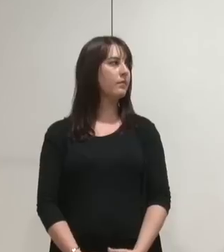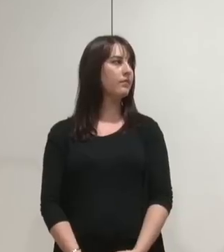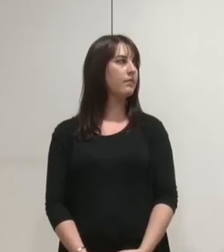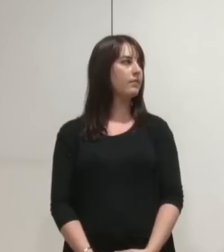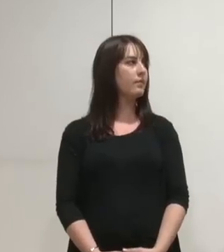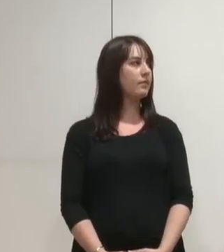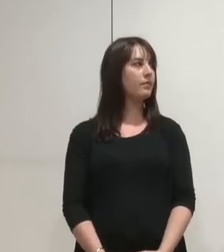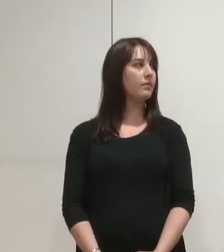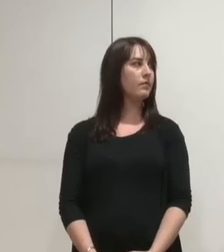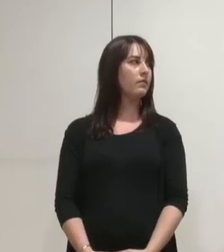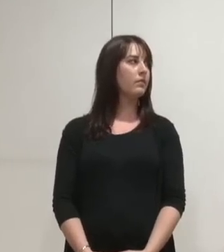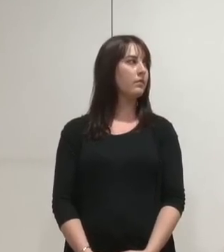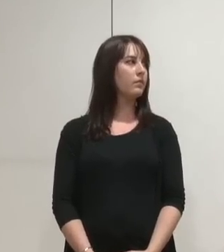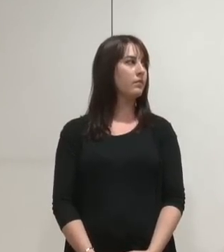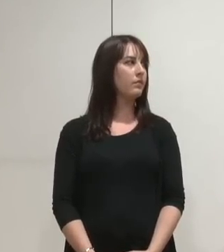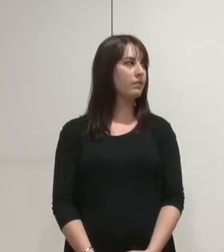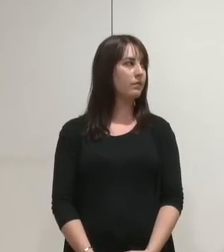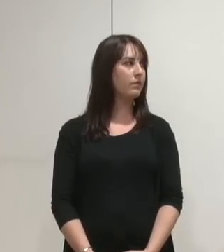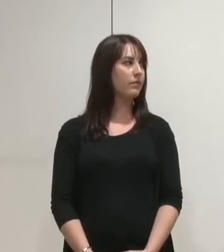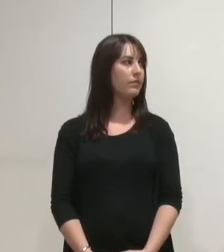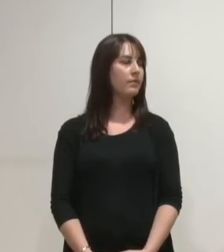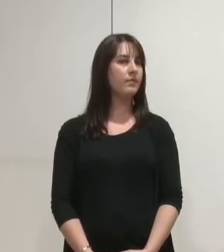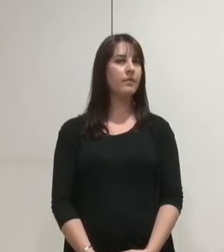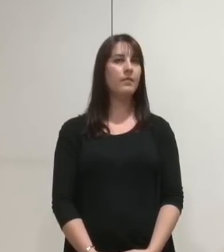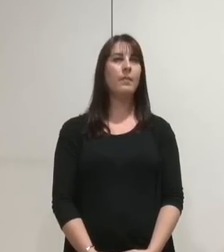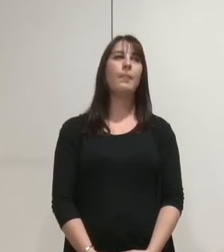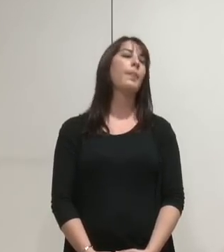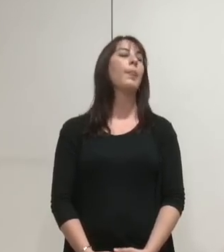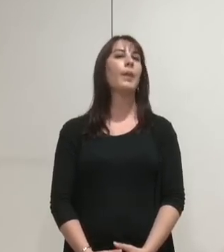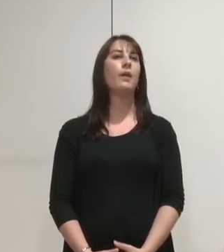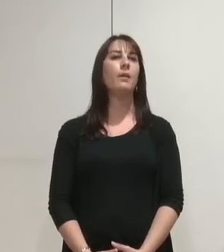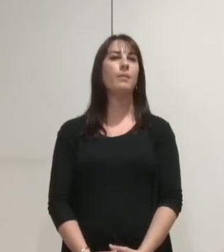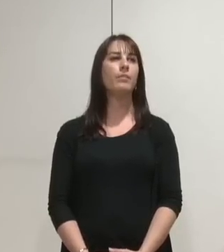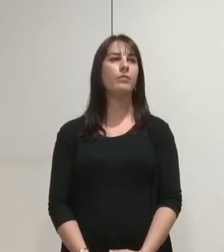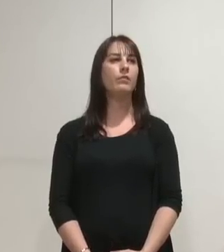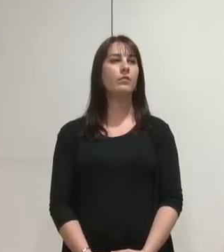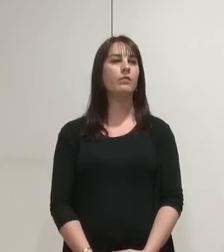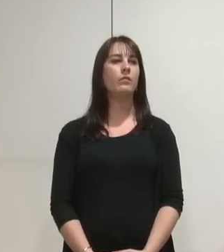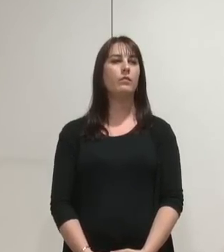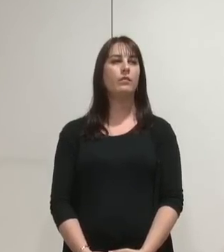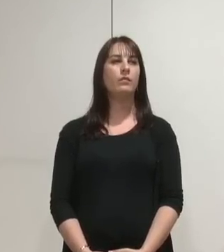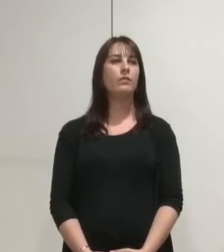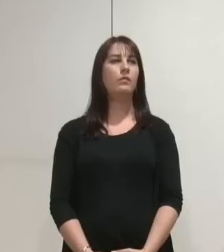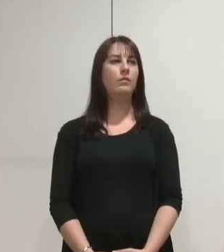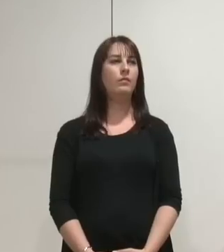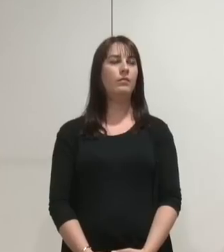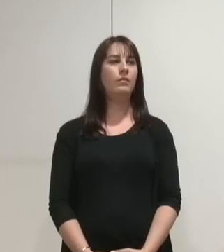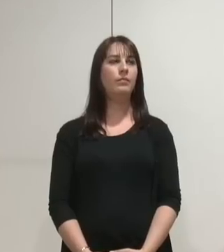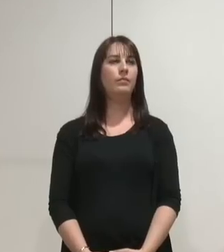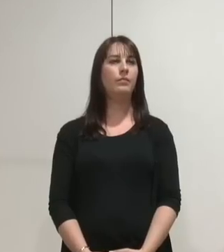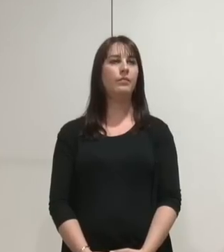anouche Agobian Sarah bouala donne pouvoir à Madame Agobian jusqu'à son arrivée Paul